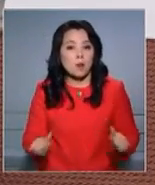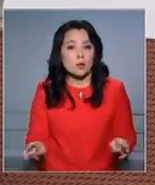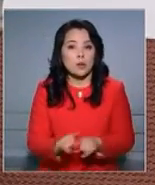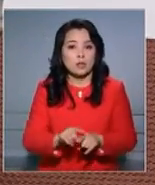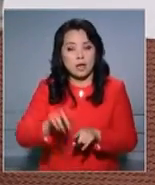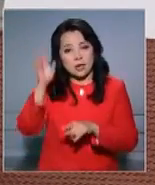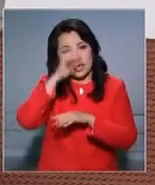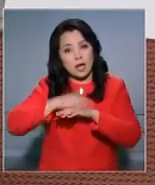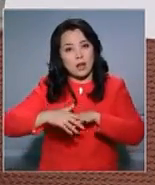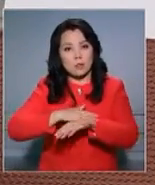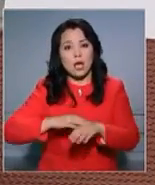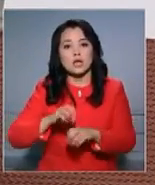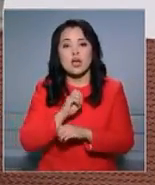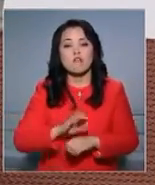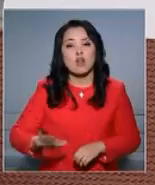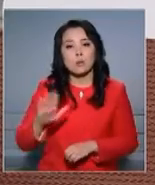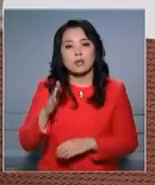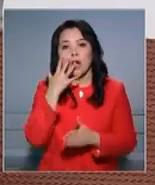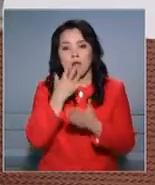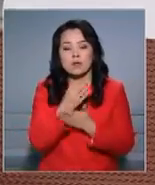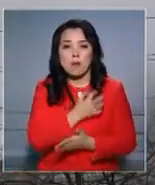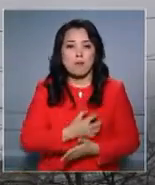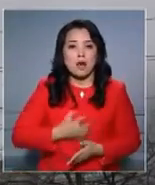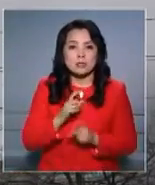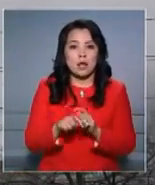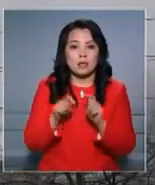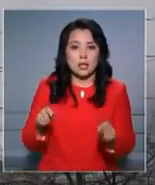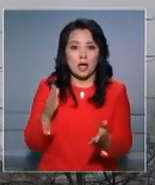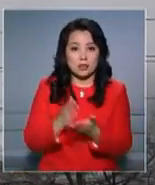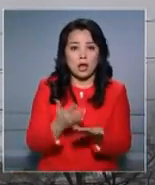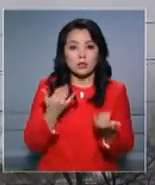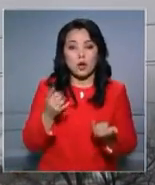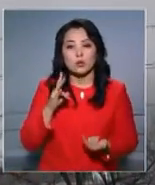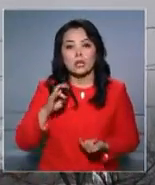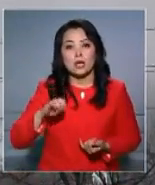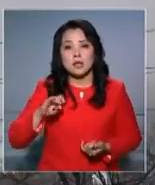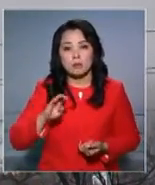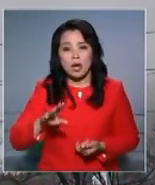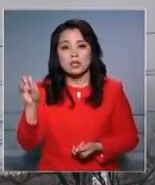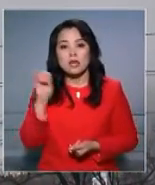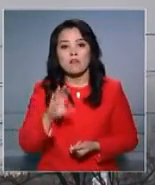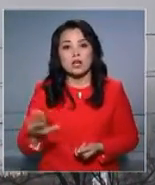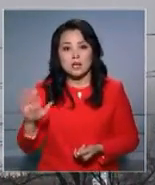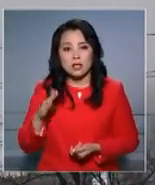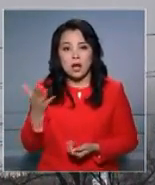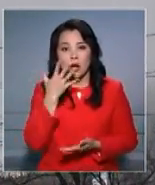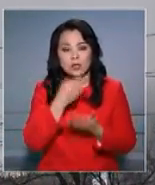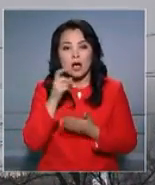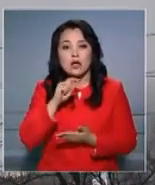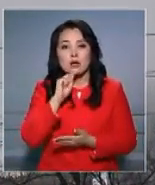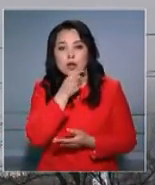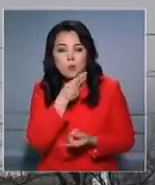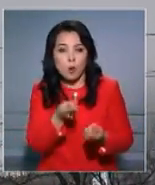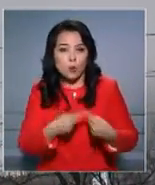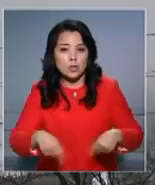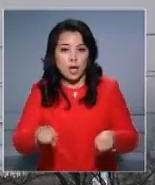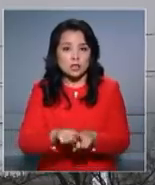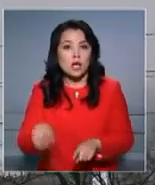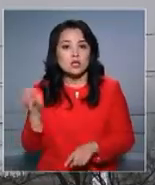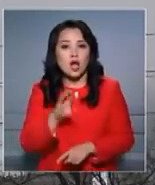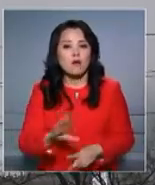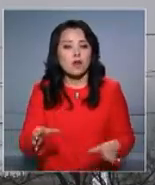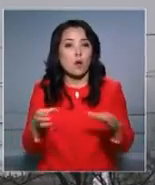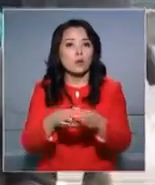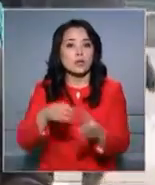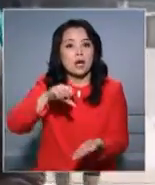жатқан еліміз Еуропа үшін маңызды екендігі даусыз. Осы орайда Нұрсұлтан Назарбаевтың Еуразиялық экономикалық одақ пен